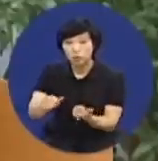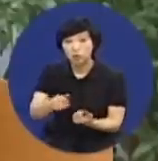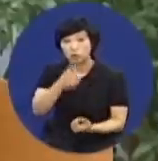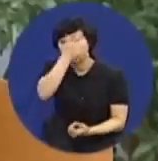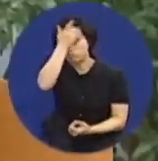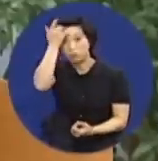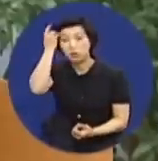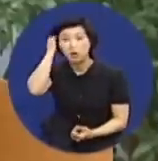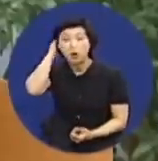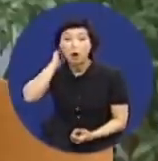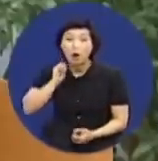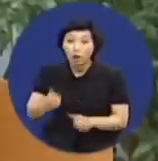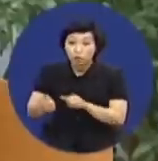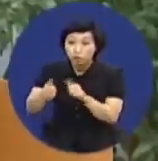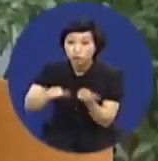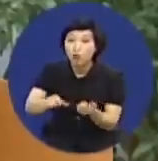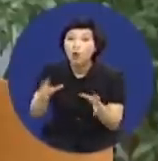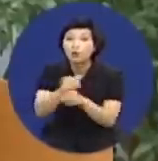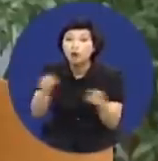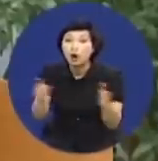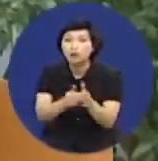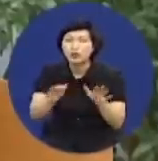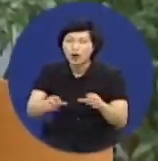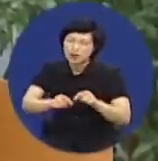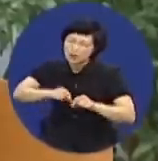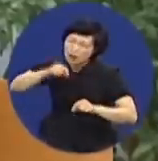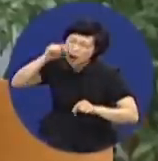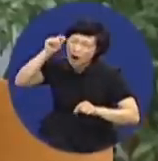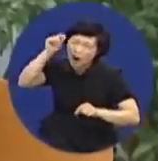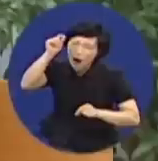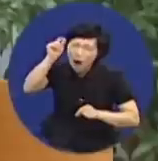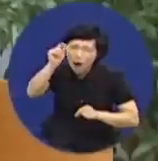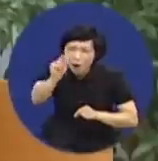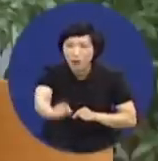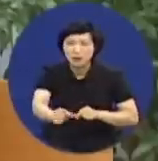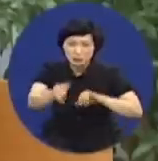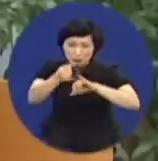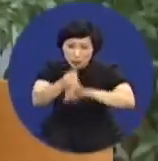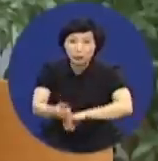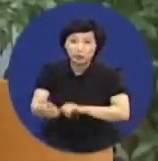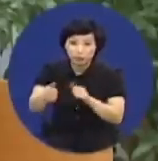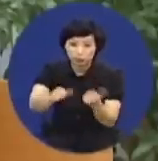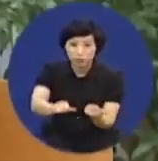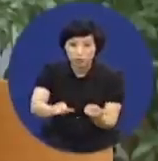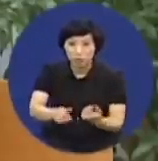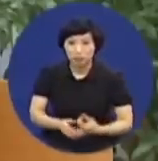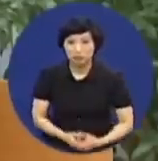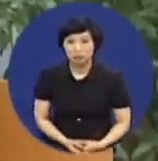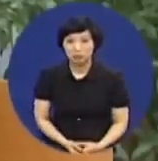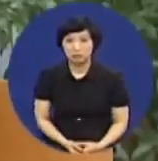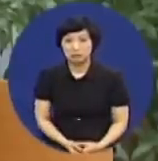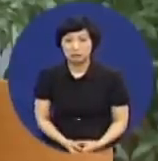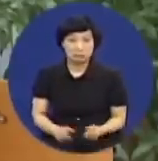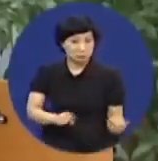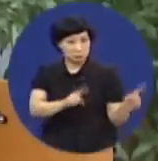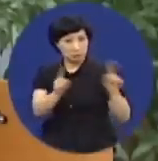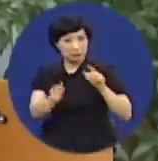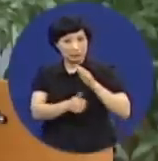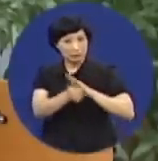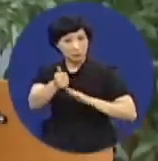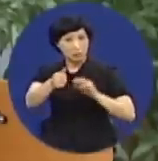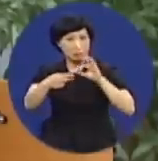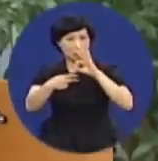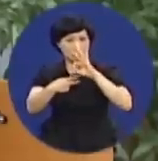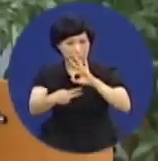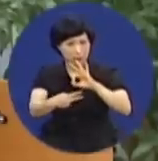死ぬから。どれくらいの可能性で死にますか？必ず死にます。生きる可能性